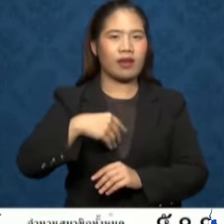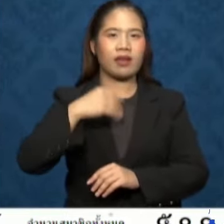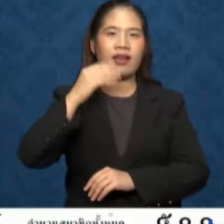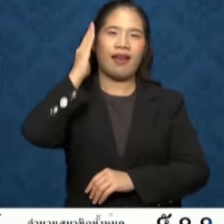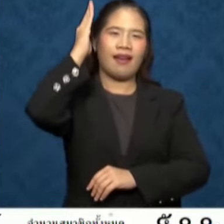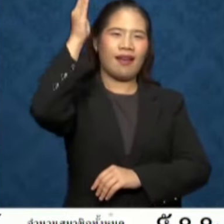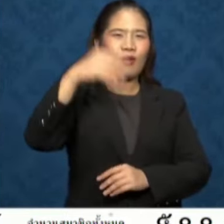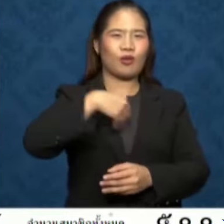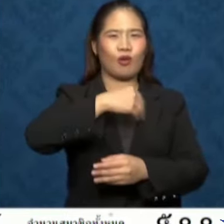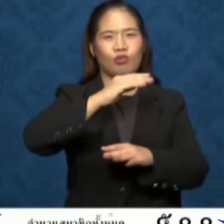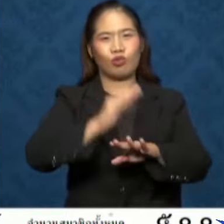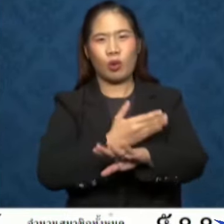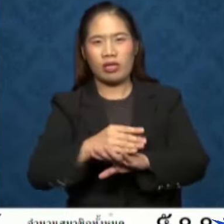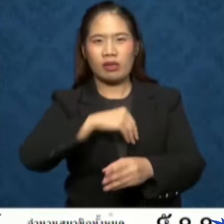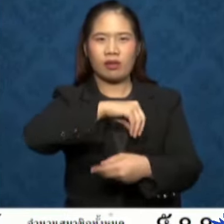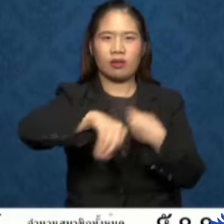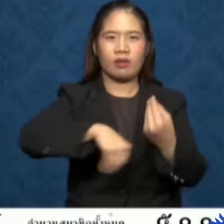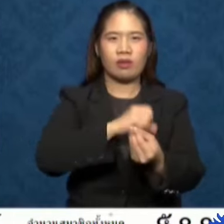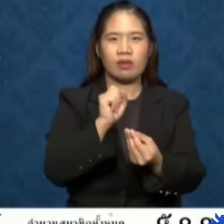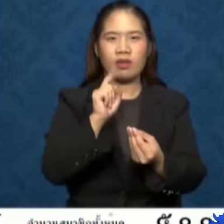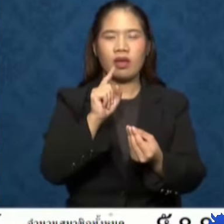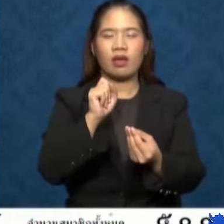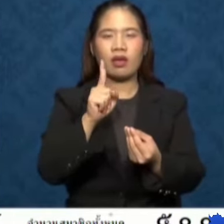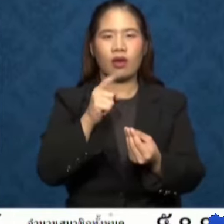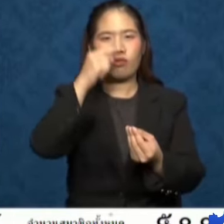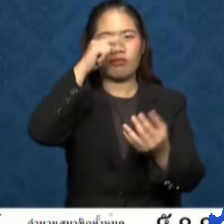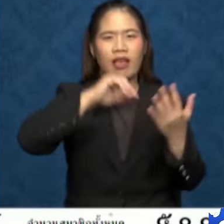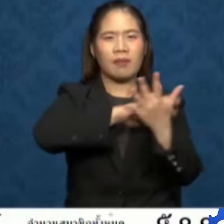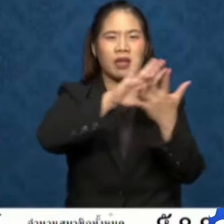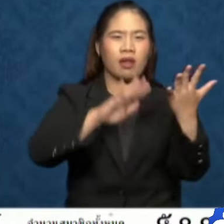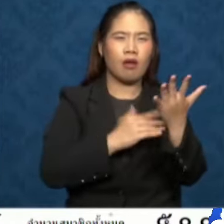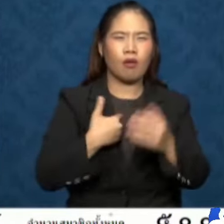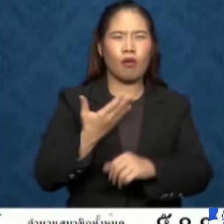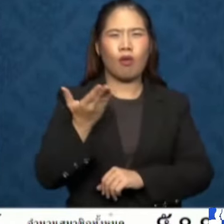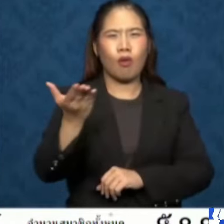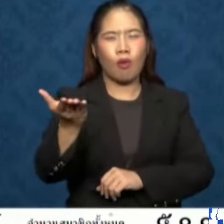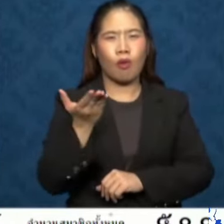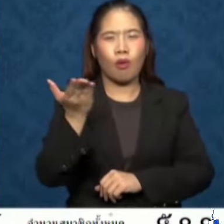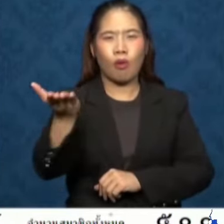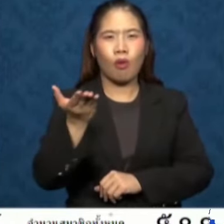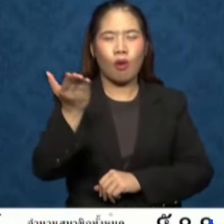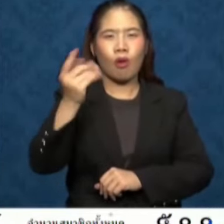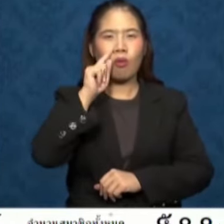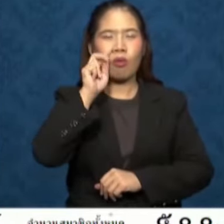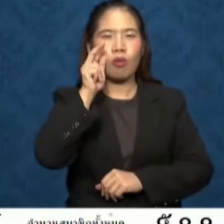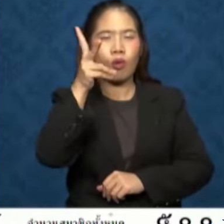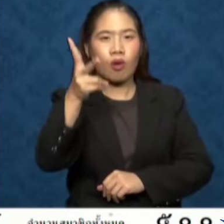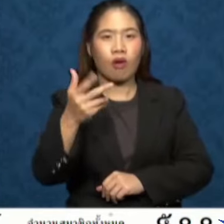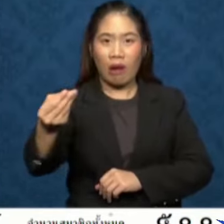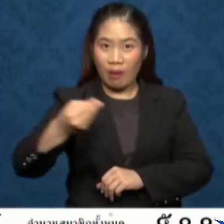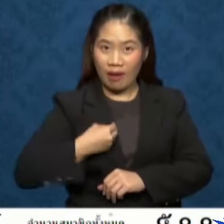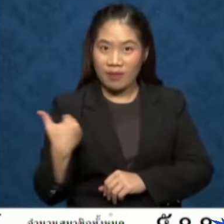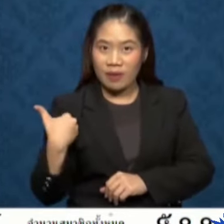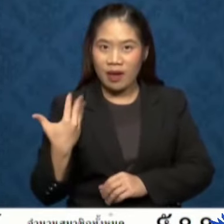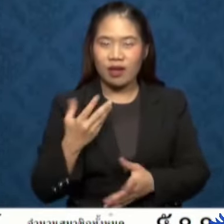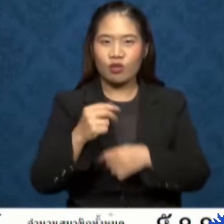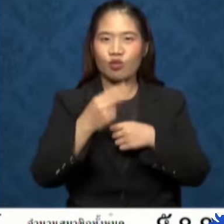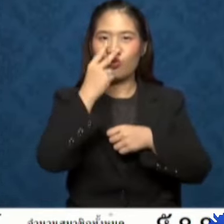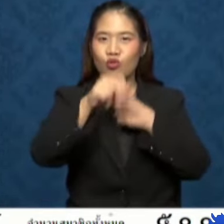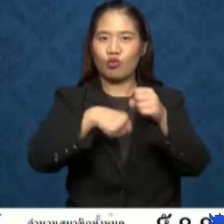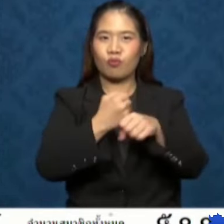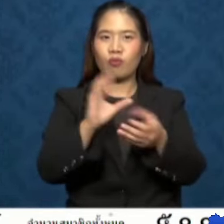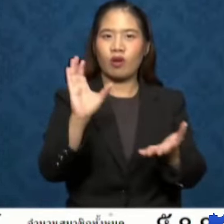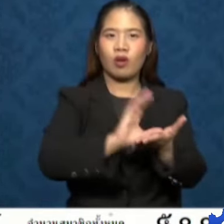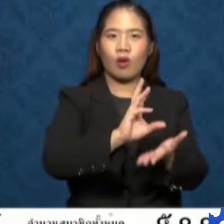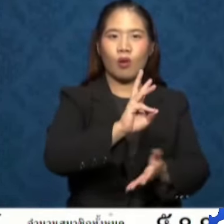อุตสาหกรรมการป้องกันประเทศมีแต่มืดมนต์ก็ขออยู่วันทางค่ำแล้วเขให้ท่านหรือเปล่าท่านไปดูงบ 67ไปดู Tเให้ท่านหรือเปล่า